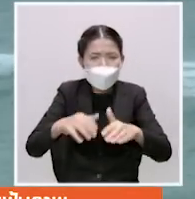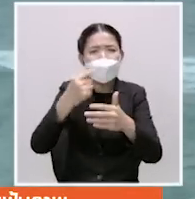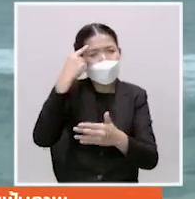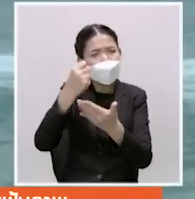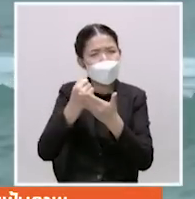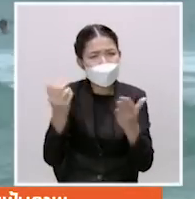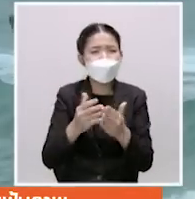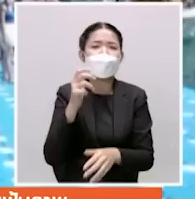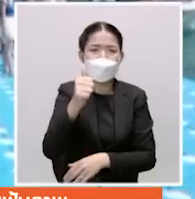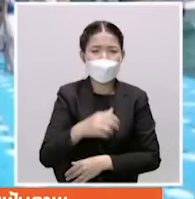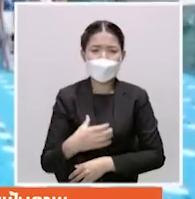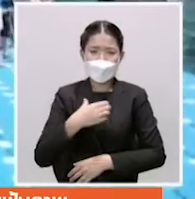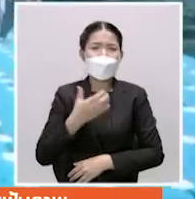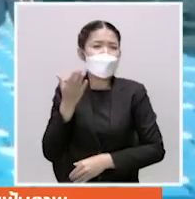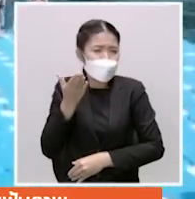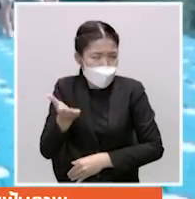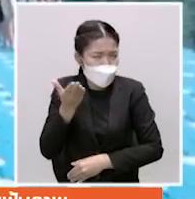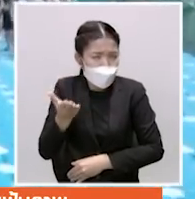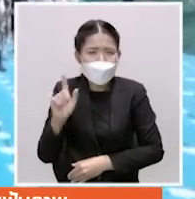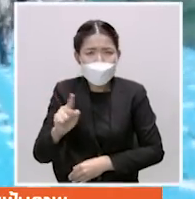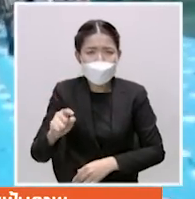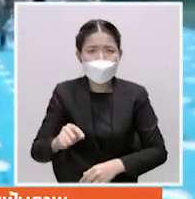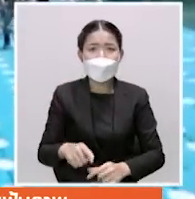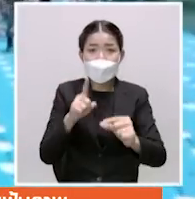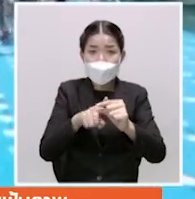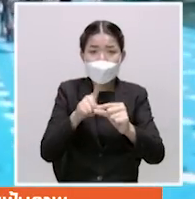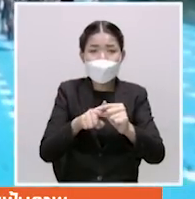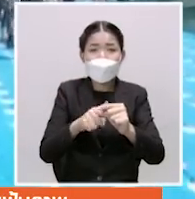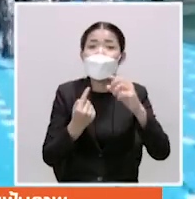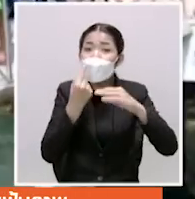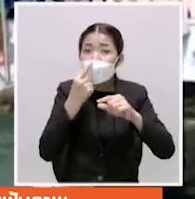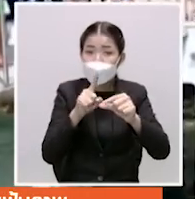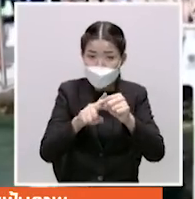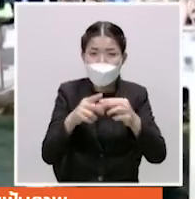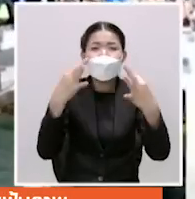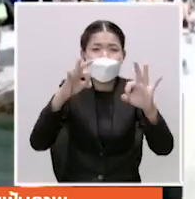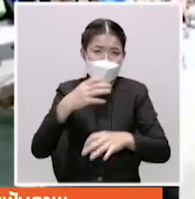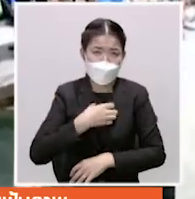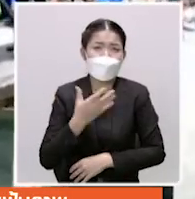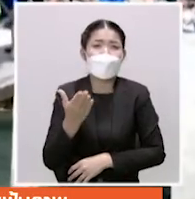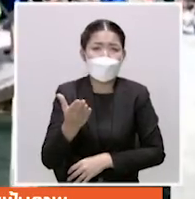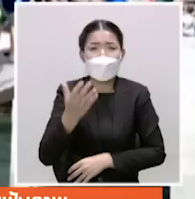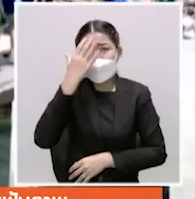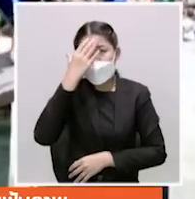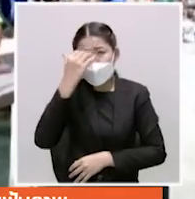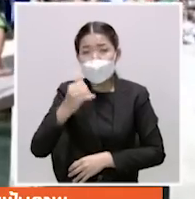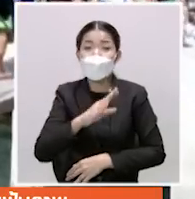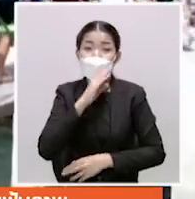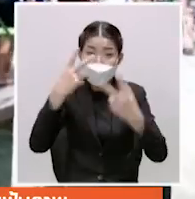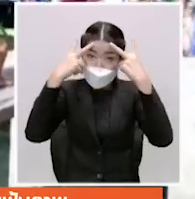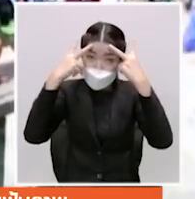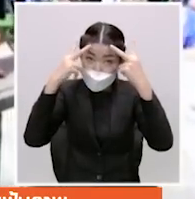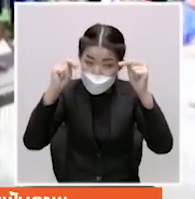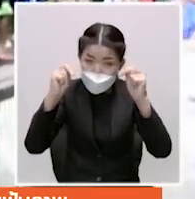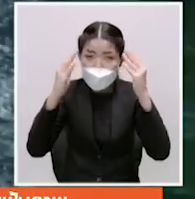ของพวกเราอยากได้ ATK ฟรีนะฮะที่เขาย้ำผ่านผมมาสมาชิกฝากผ่านผมมาว่าให้ทุกคนช่วยกันนะครับถ้าท่านนายกจริงใจกับพวกเร